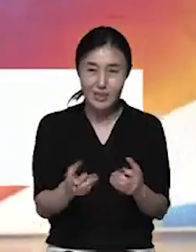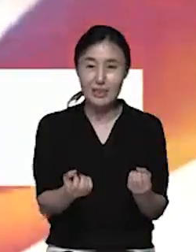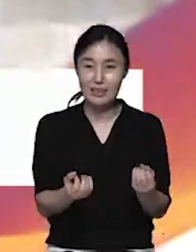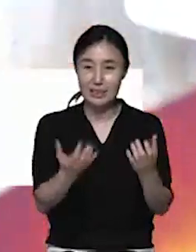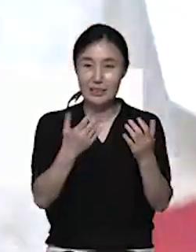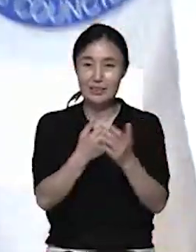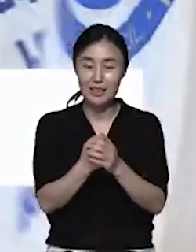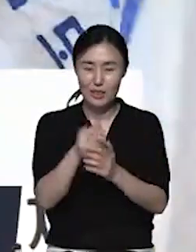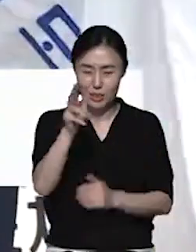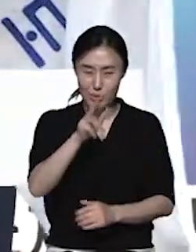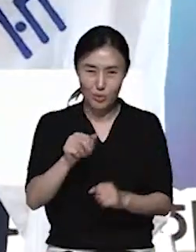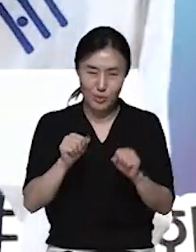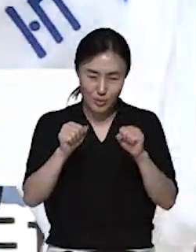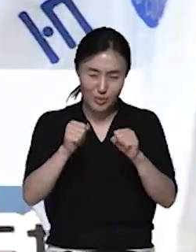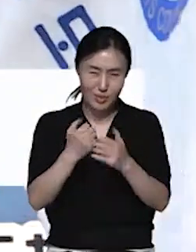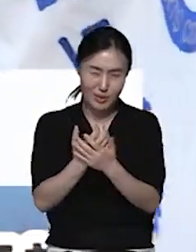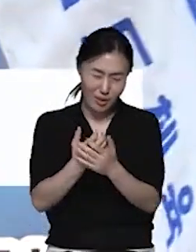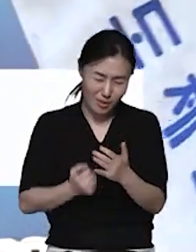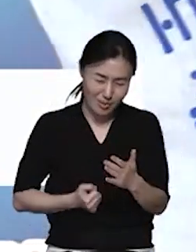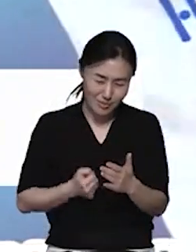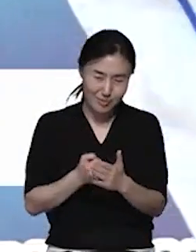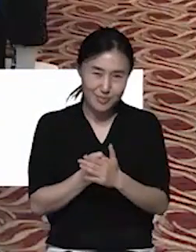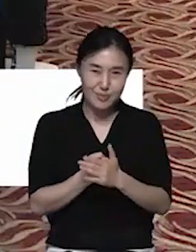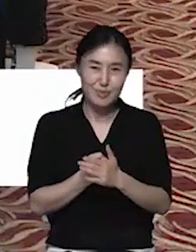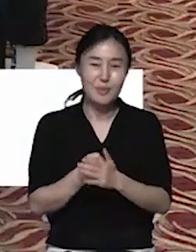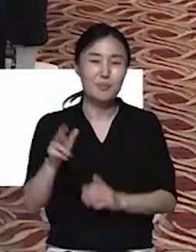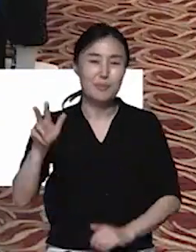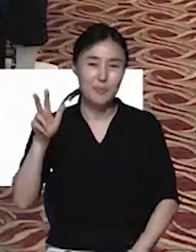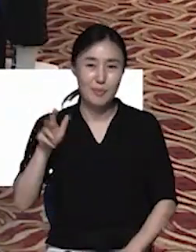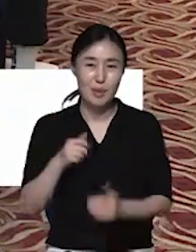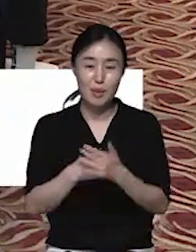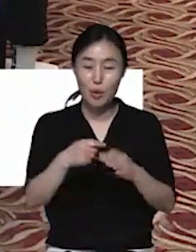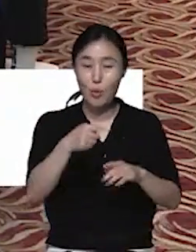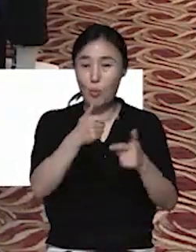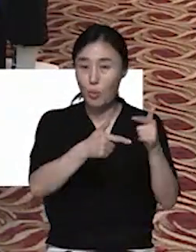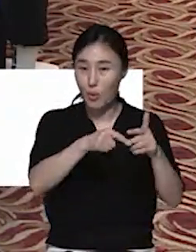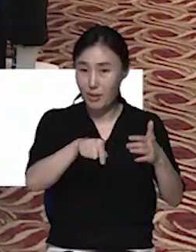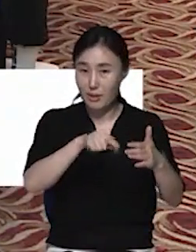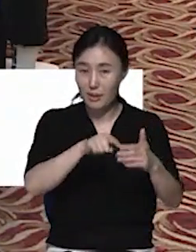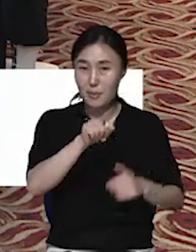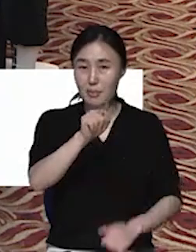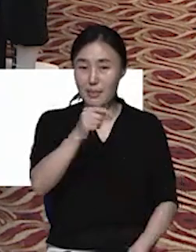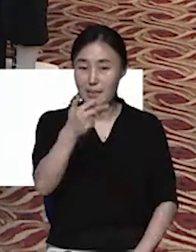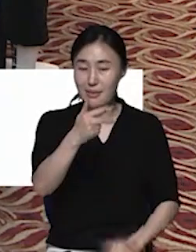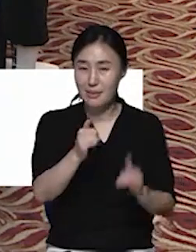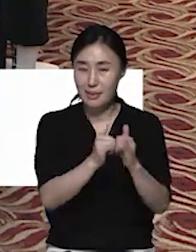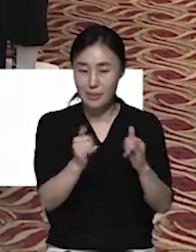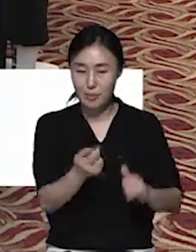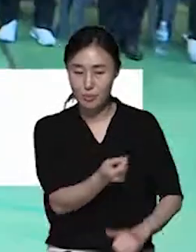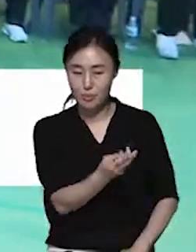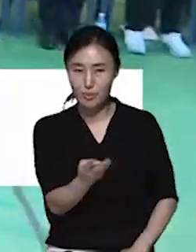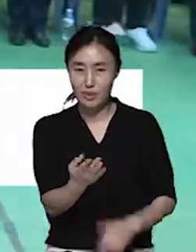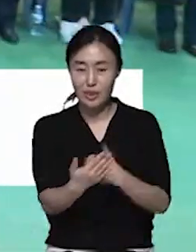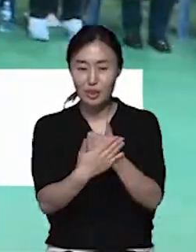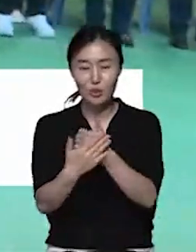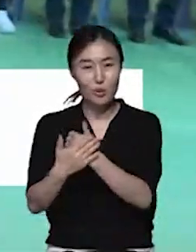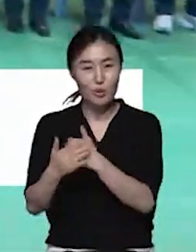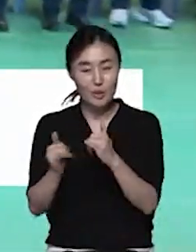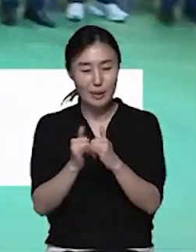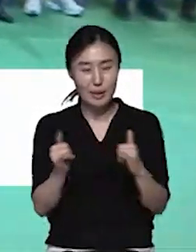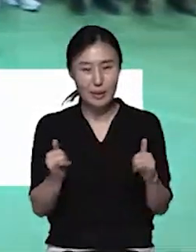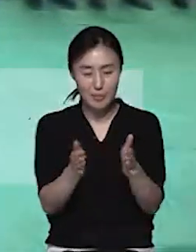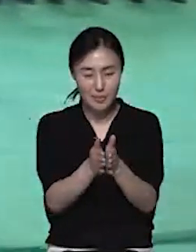선전과 필승을 결의했습니다. 또 목포 실내체육관에서는 17,000여 명이 참여한 도민 응원단 발대식이